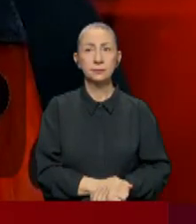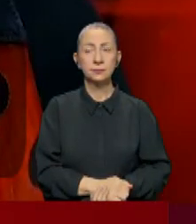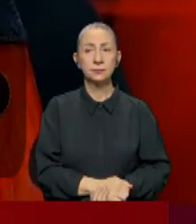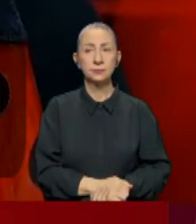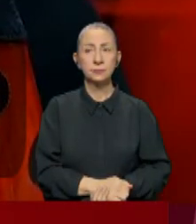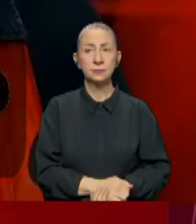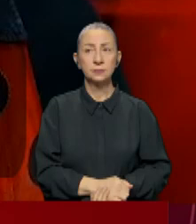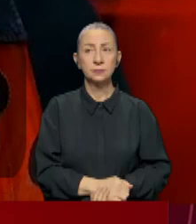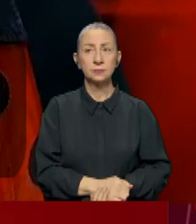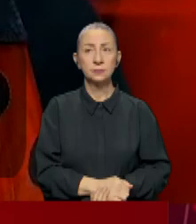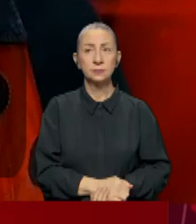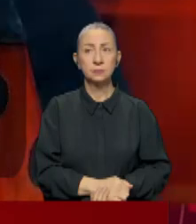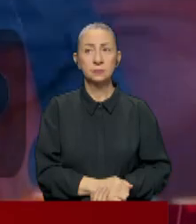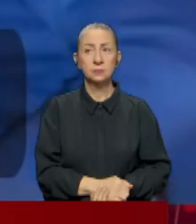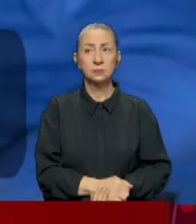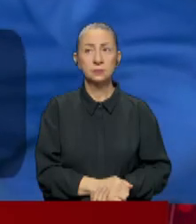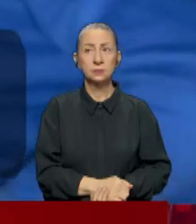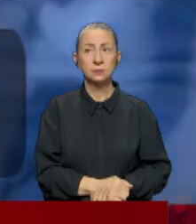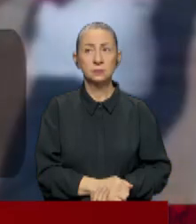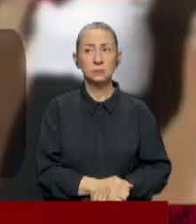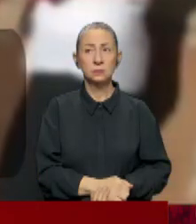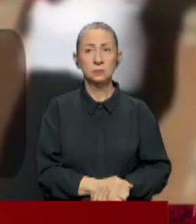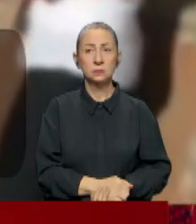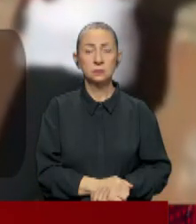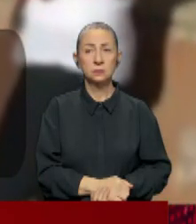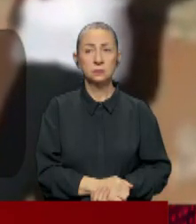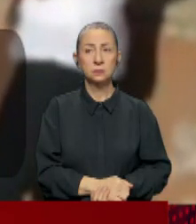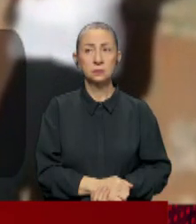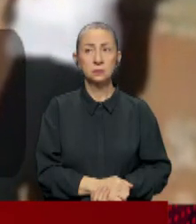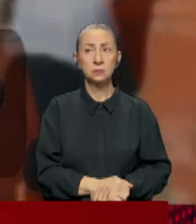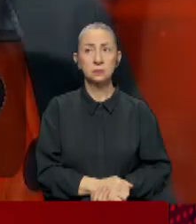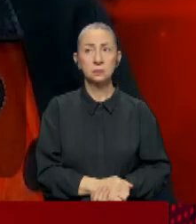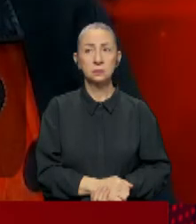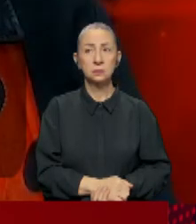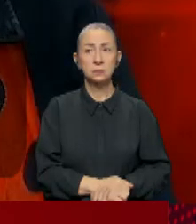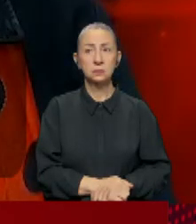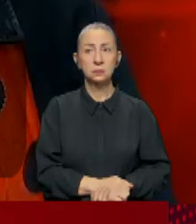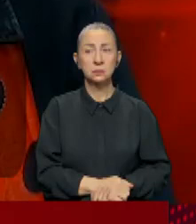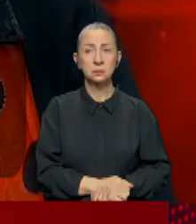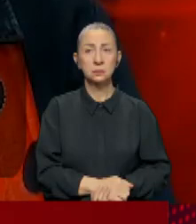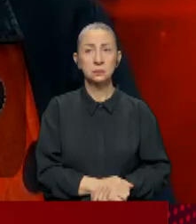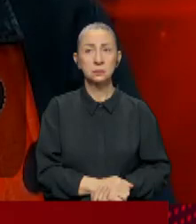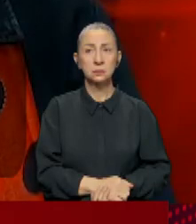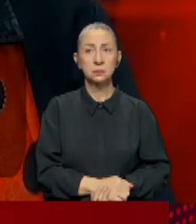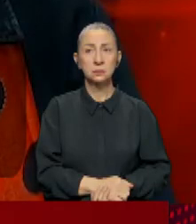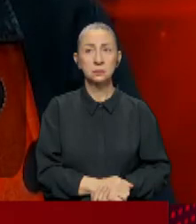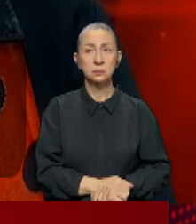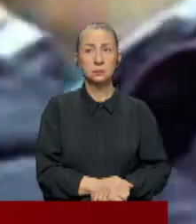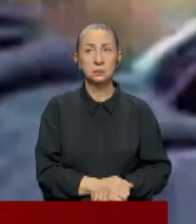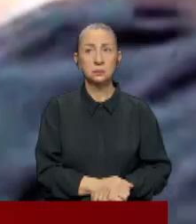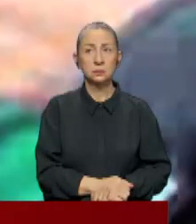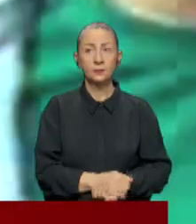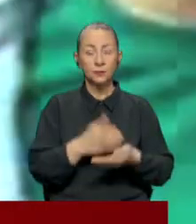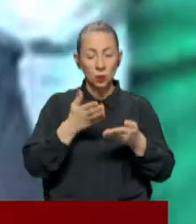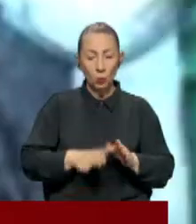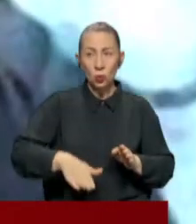Dosya tamamıyla kapandı. Saçları uzun. Gözlerinde lens vardı, çekemediler oğlumu.